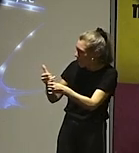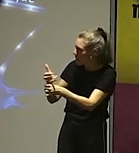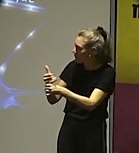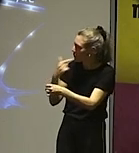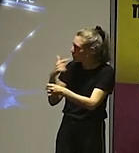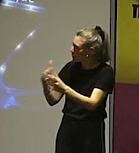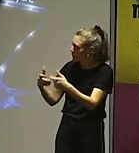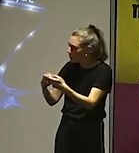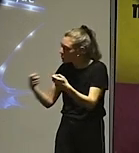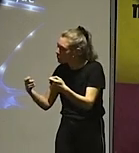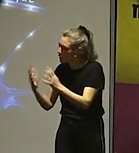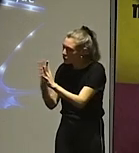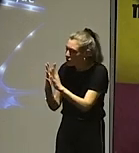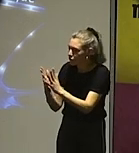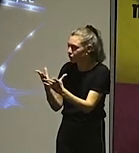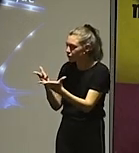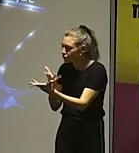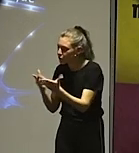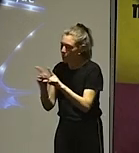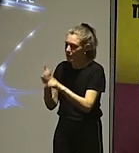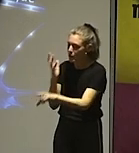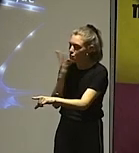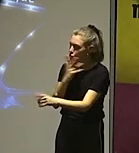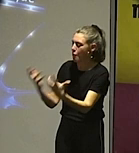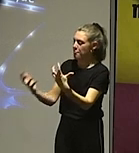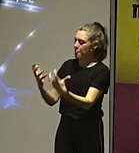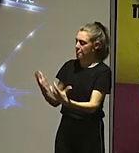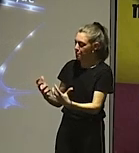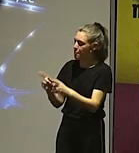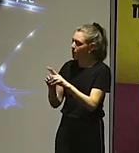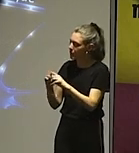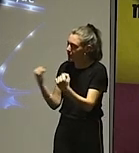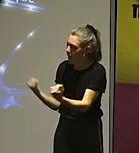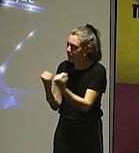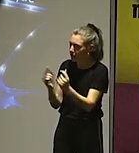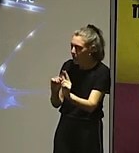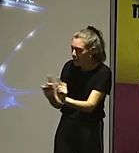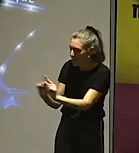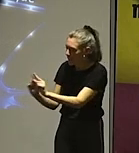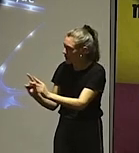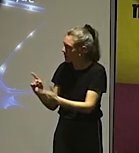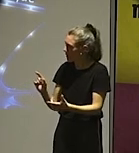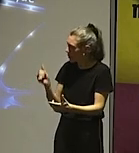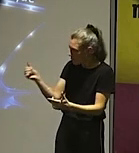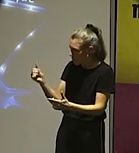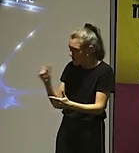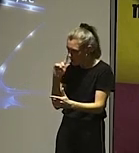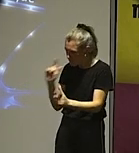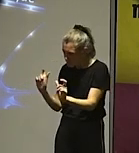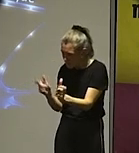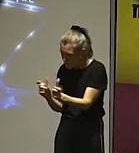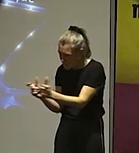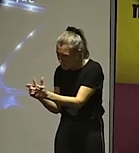socialisation, l'environnement avec les couleurs ou le type d'activité proposée. Est-ce que vous avez vu si certains facteurs étaient plus importants que